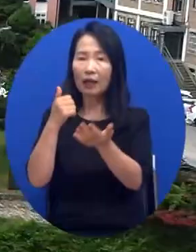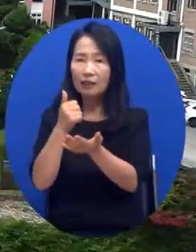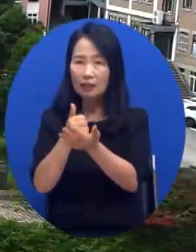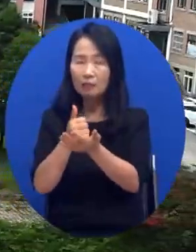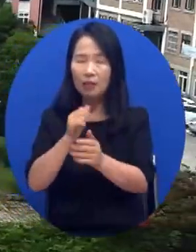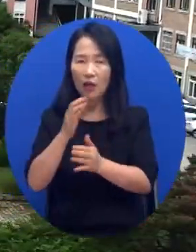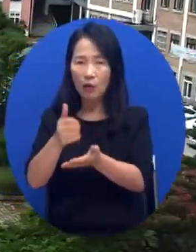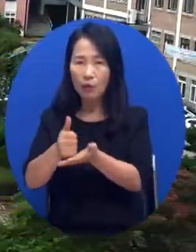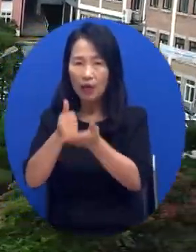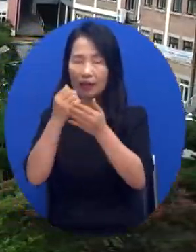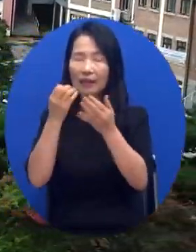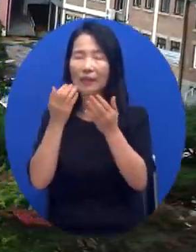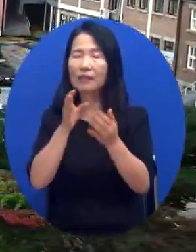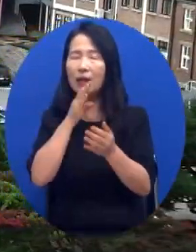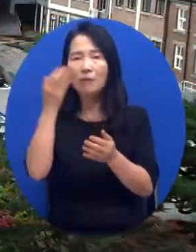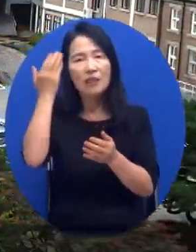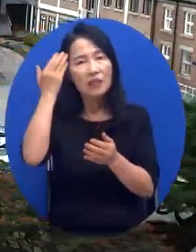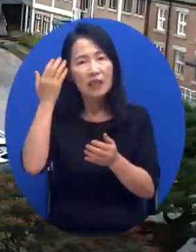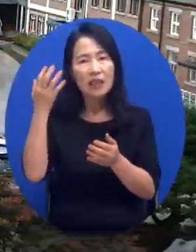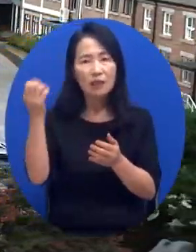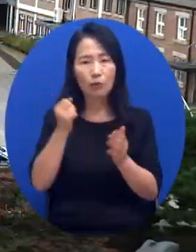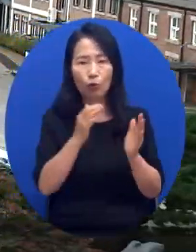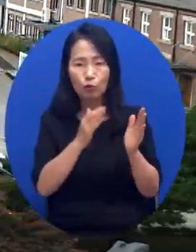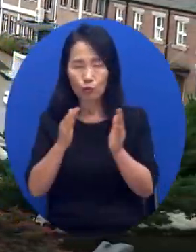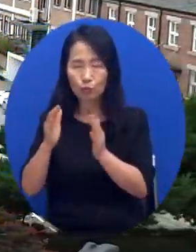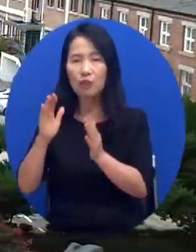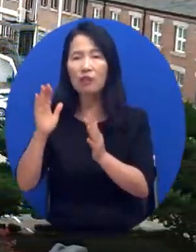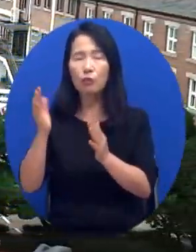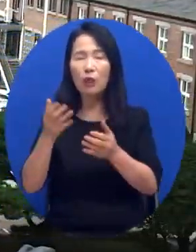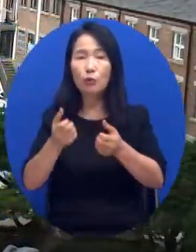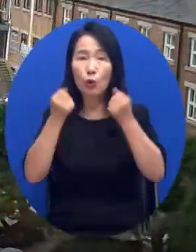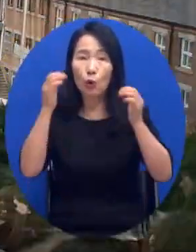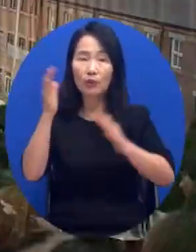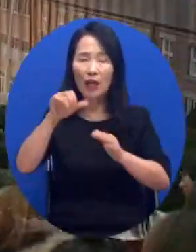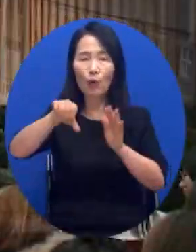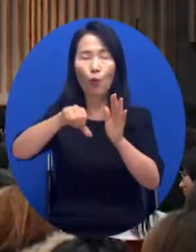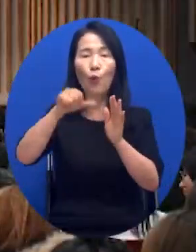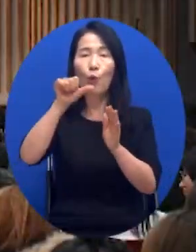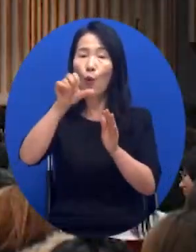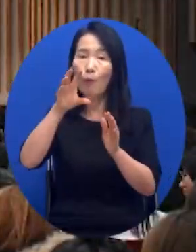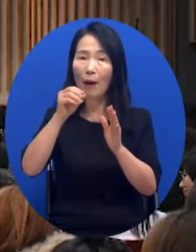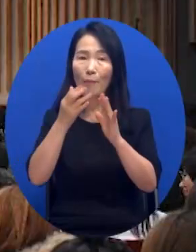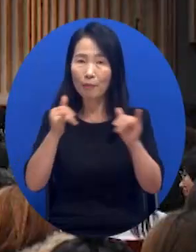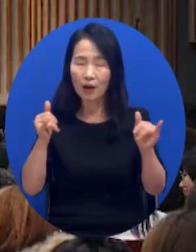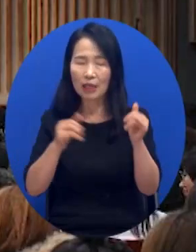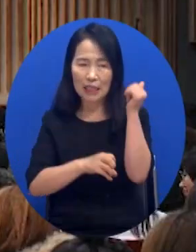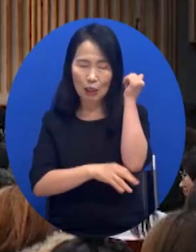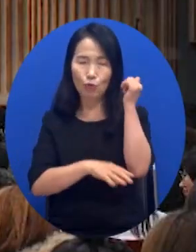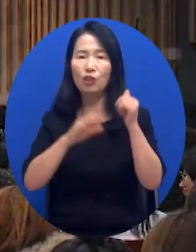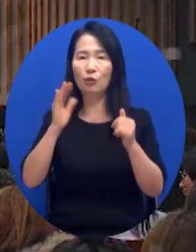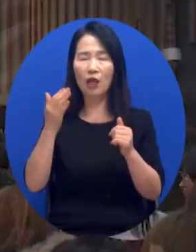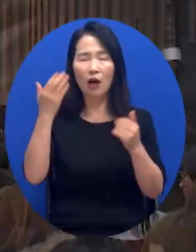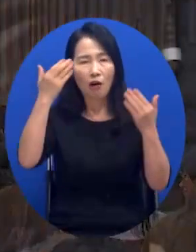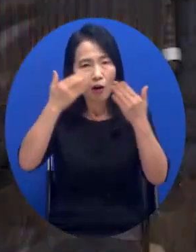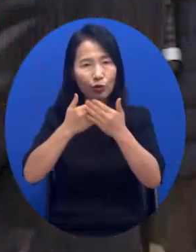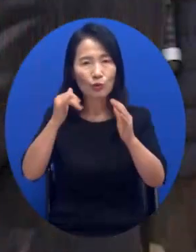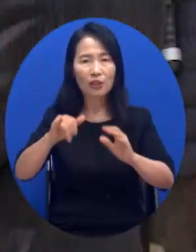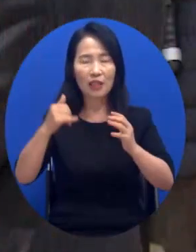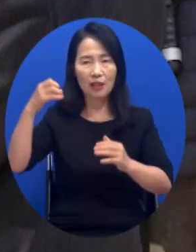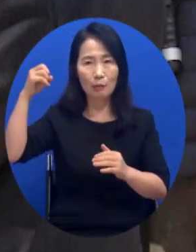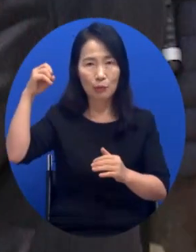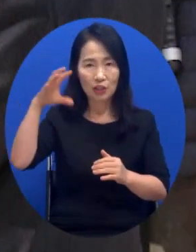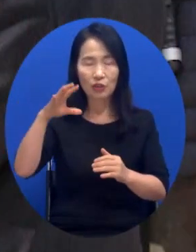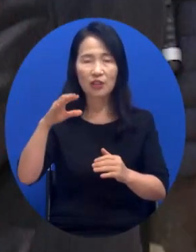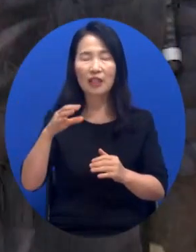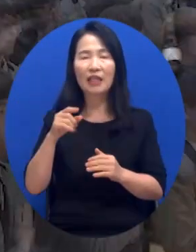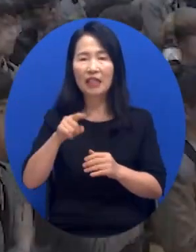지식으로 무장된 신흥학교의 5만여 명의 졸업생들이 든든한 기둥이 돼 어두운 세상을 비추는 이 시대의 영적